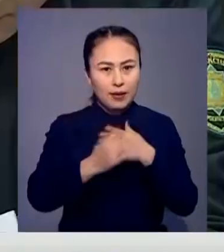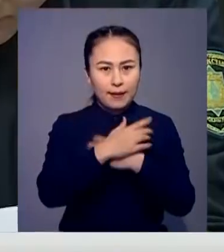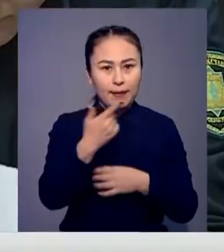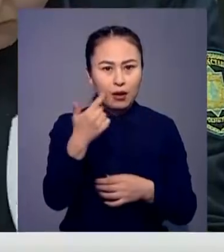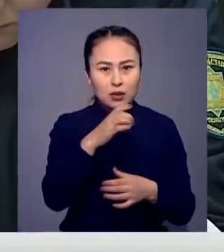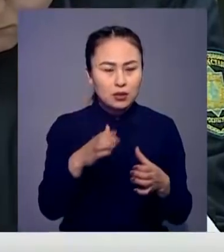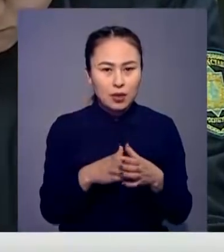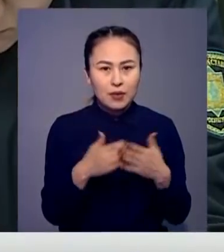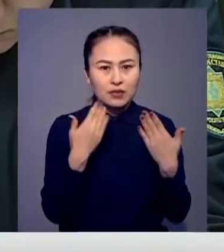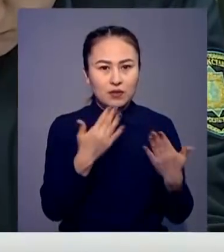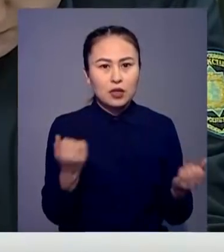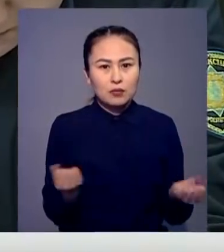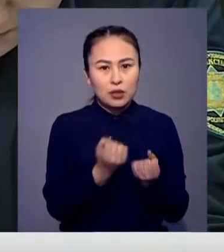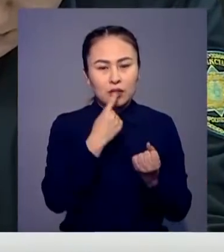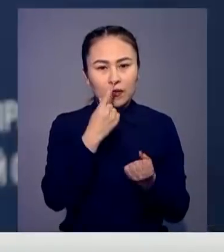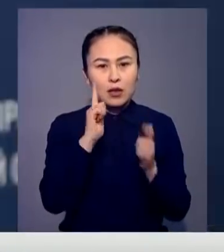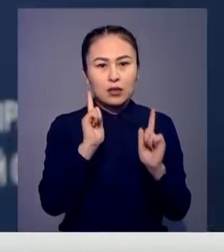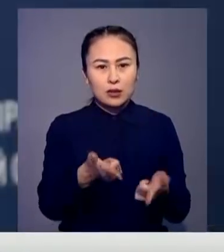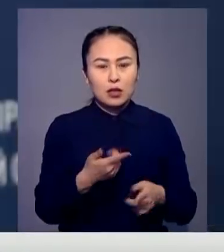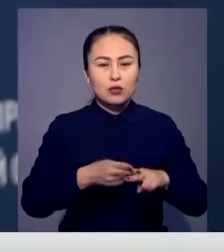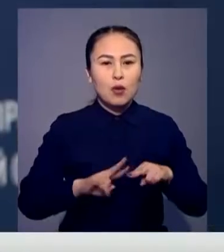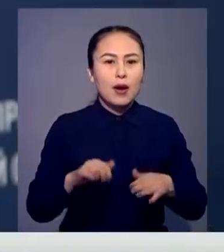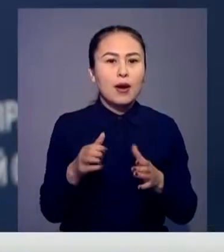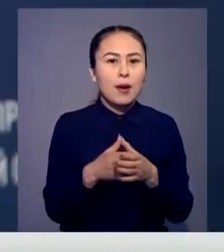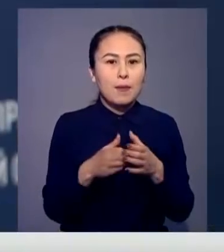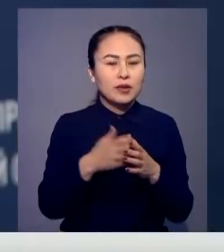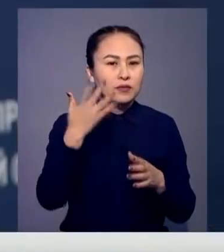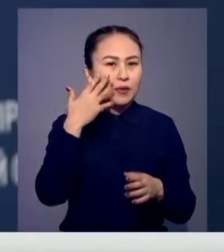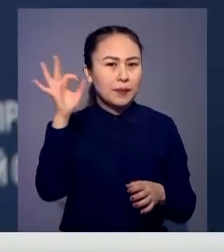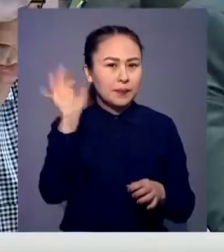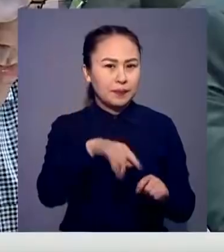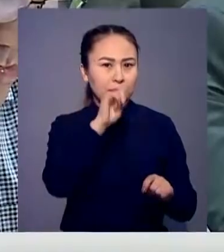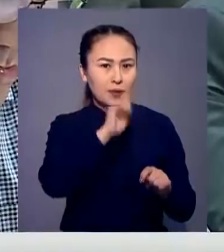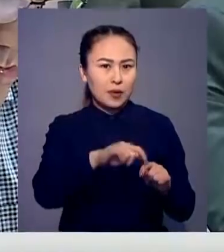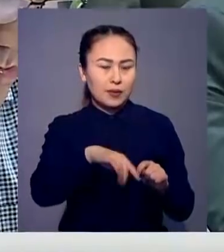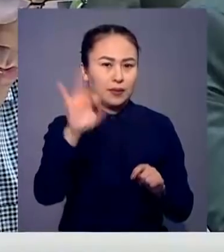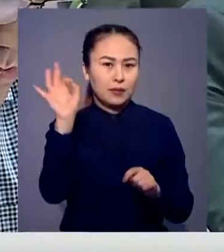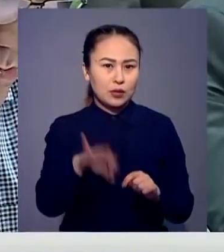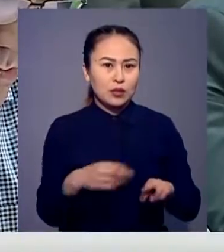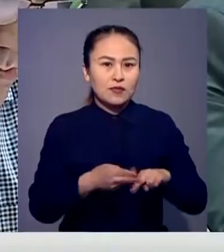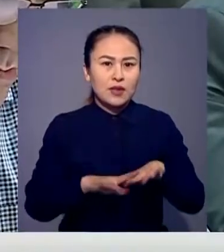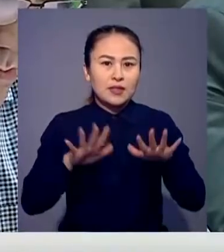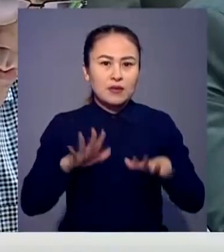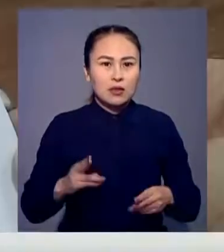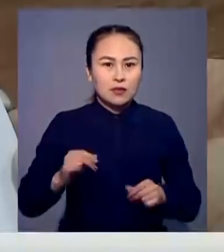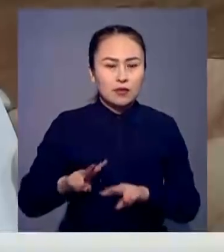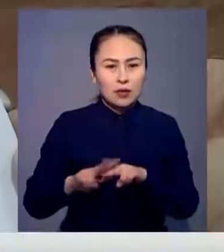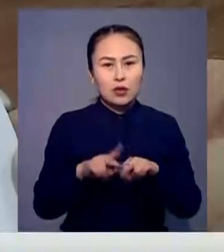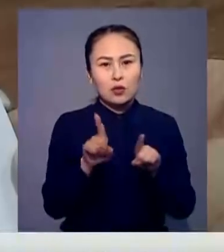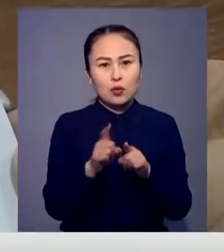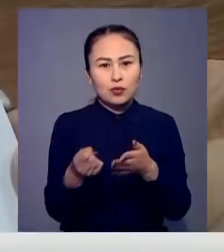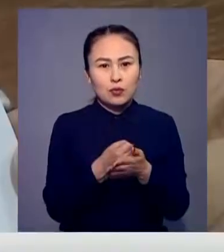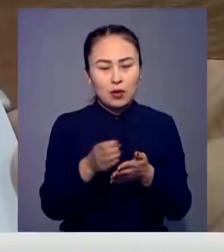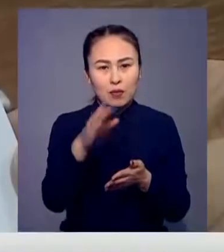айтты. Себебі компанияда тексеру жиілеп кеткен. Бұл өз кезегінде өңірдің инвестициялық ахуалына да кері әсерін тигізуі мүмкін.